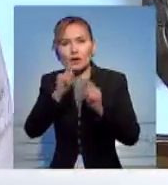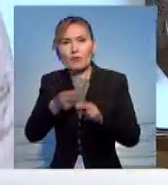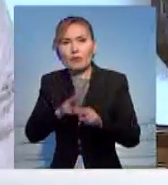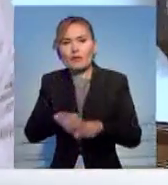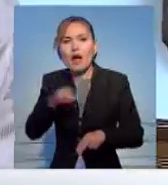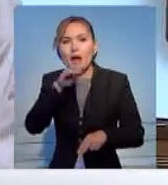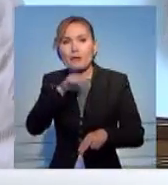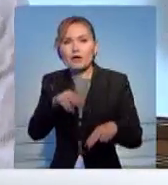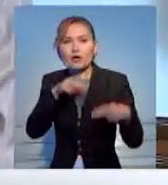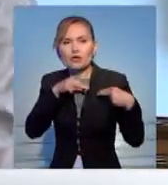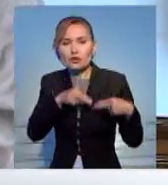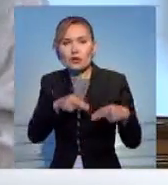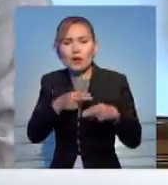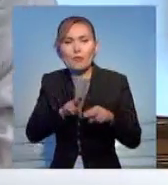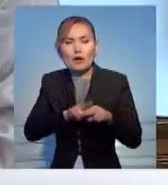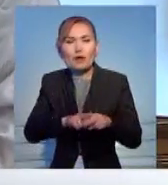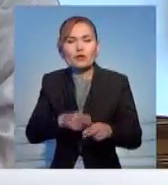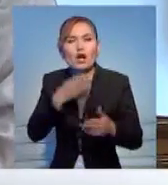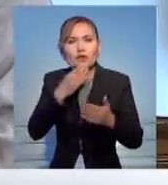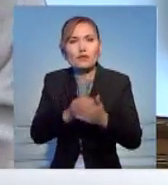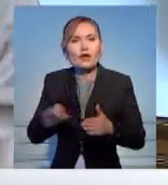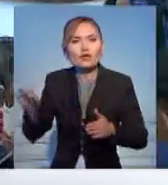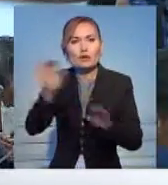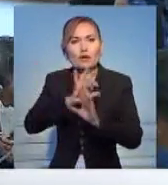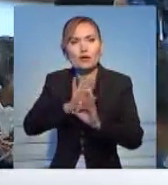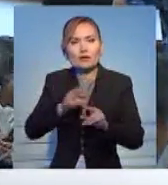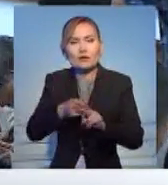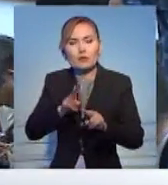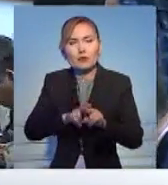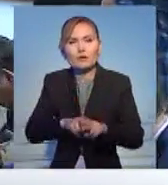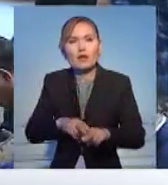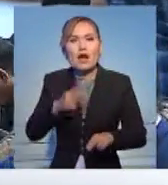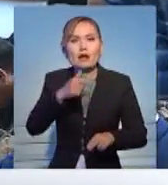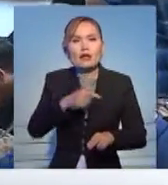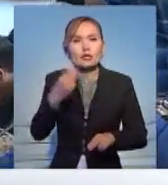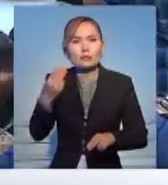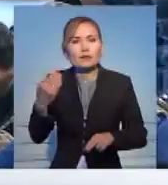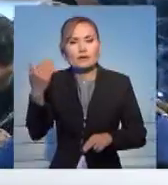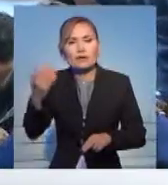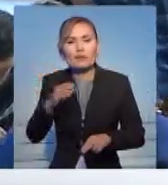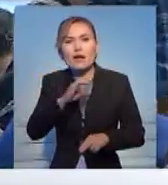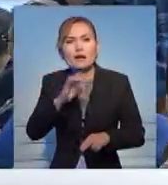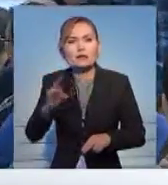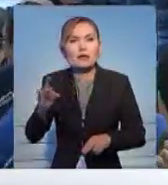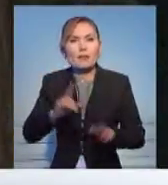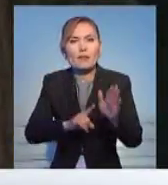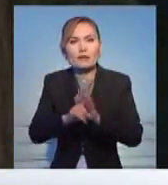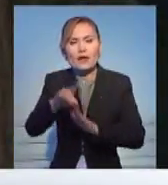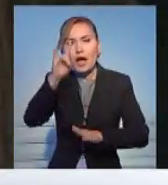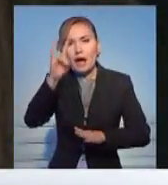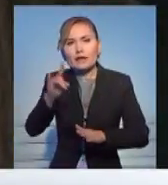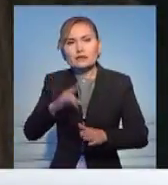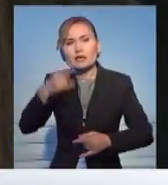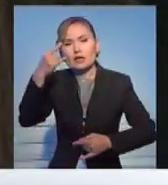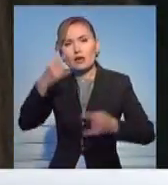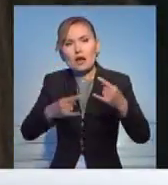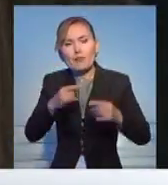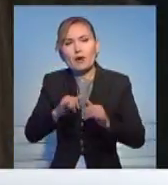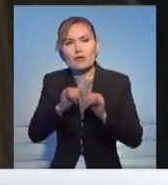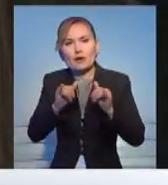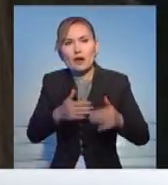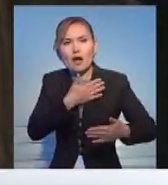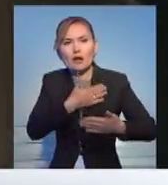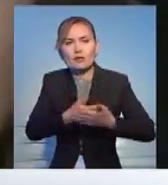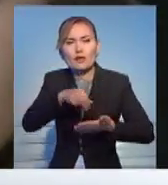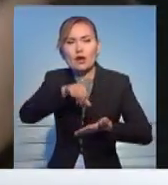профессор еңбек жолында түйген ойларымен бөлісті. Айта кетейік, Ғаділбек Шалахметов кеңес кезінен бастап қазақ телевизиясының дамуына зор